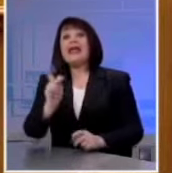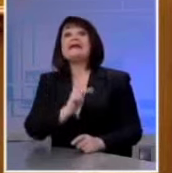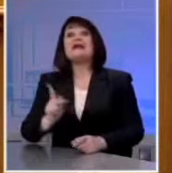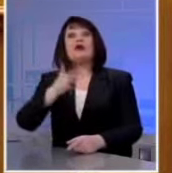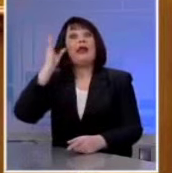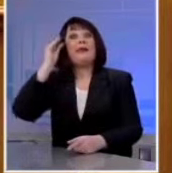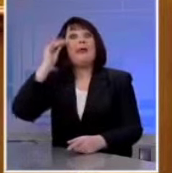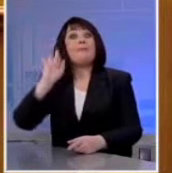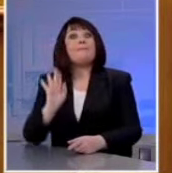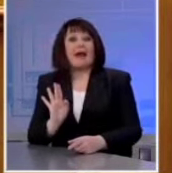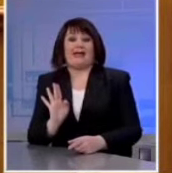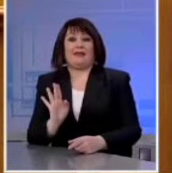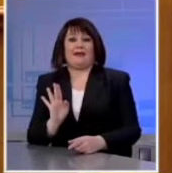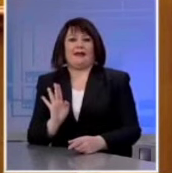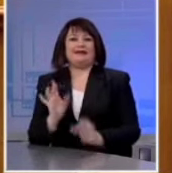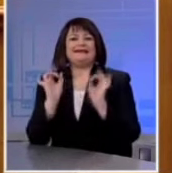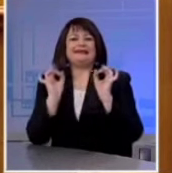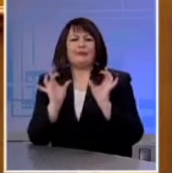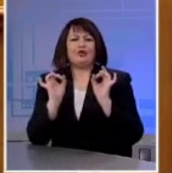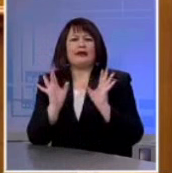μάθει, τίποτα δεν θα μείνει στο σκοτάδι.